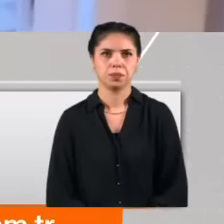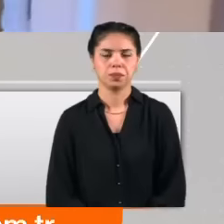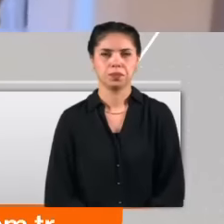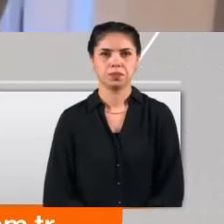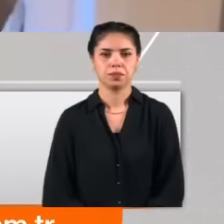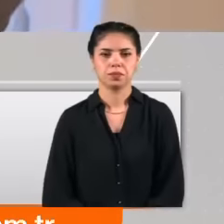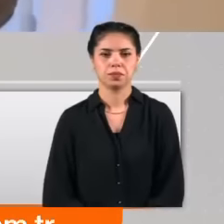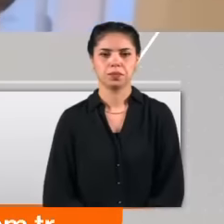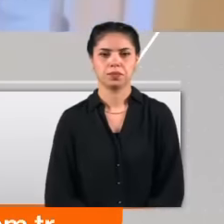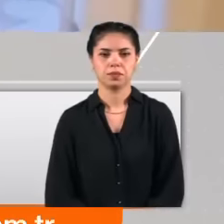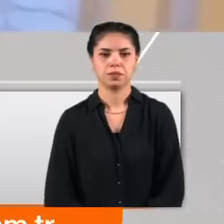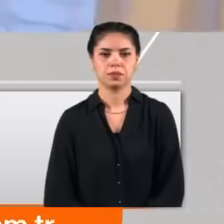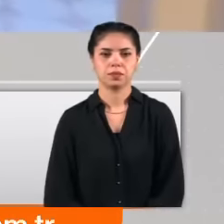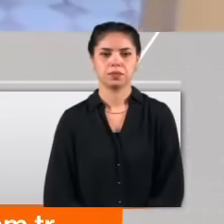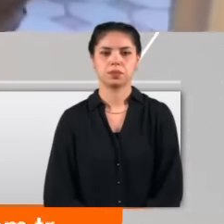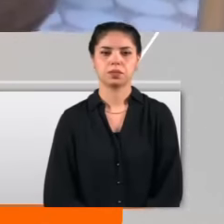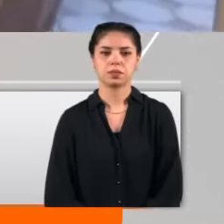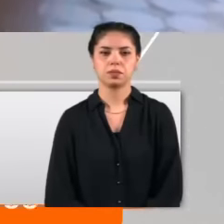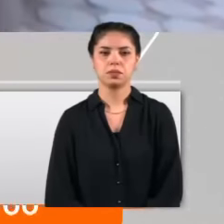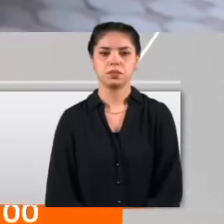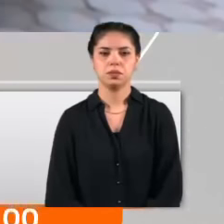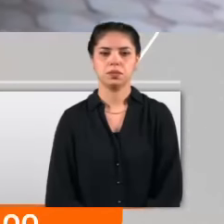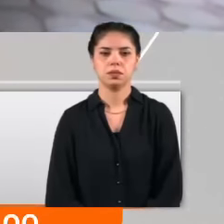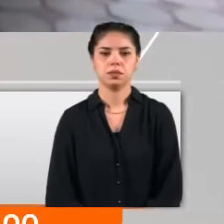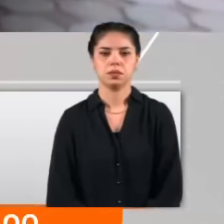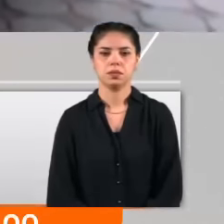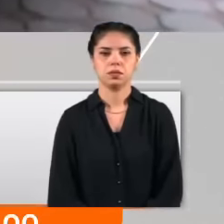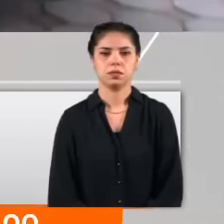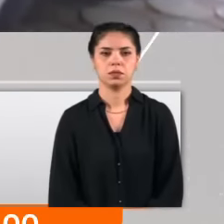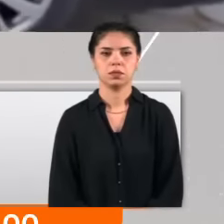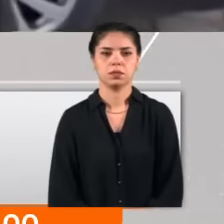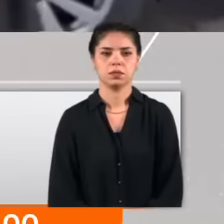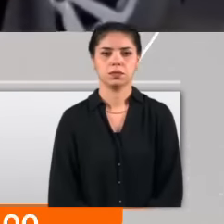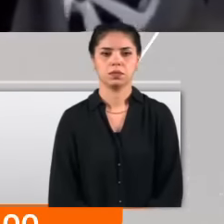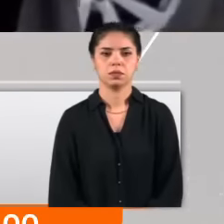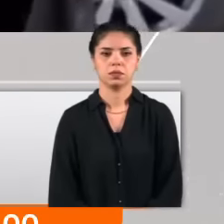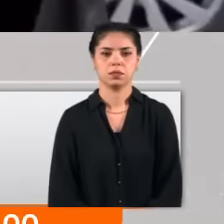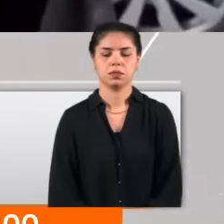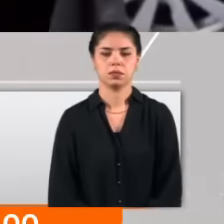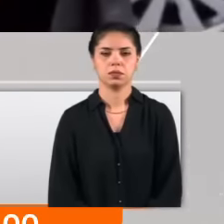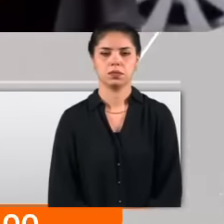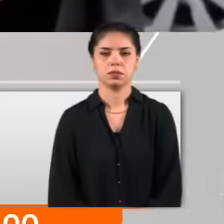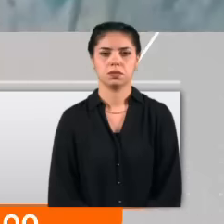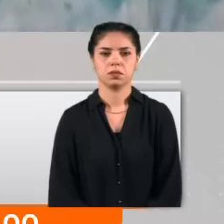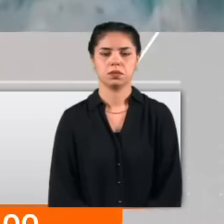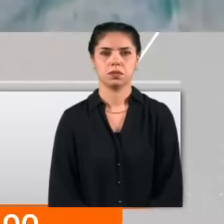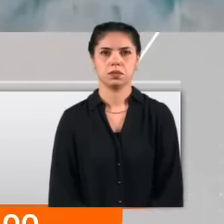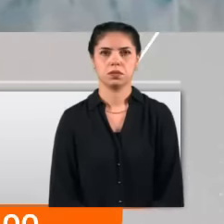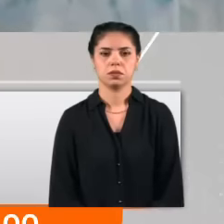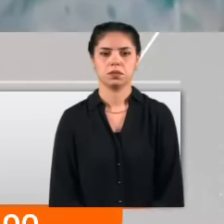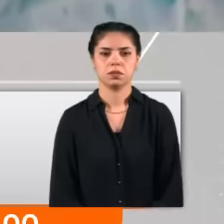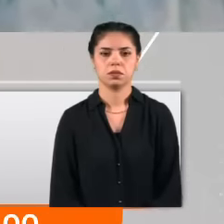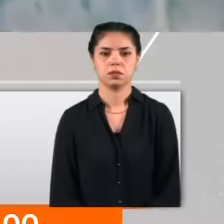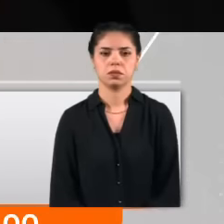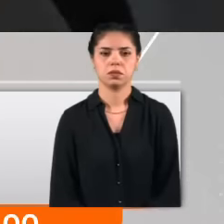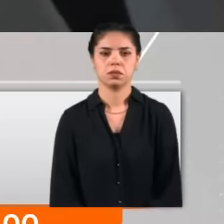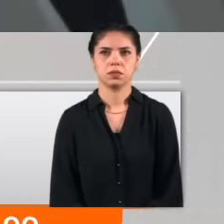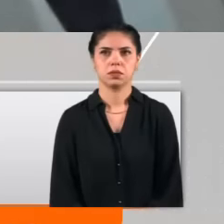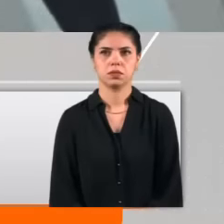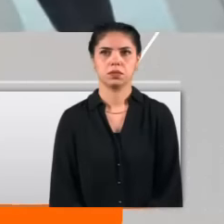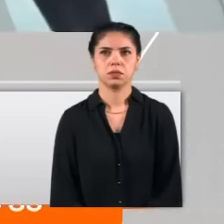MASAK şunu belirtiyordu. Örgüt yok, kara para yok, yasa dışı bahis yok